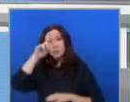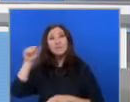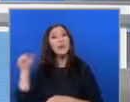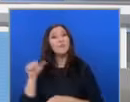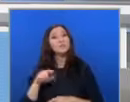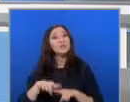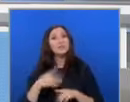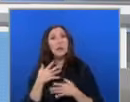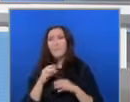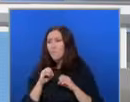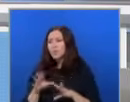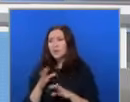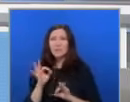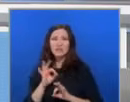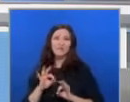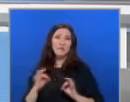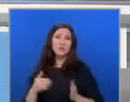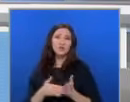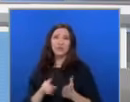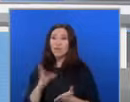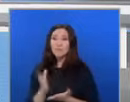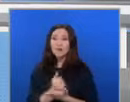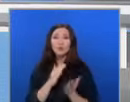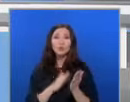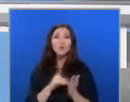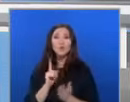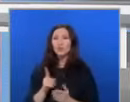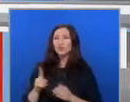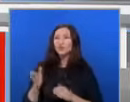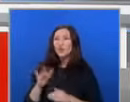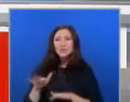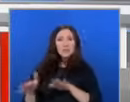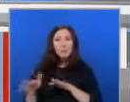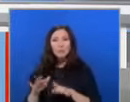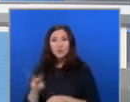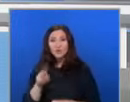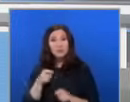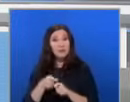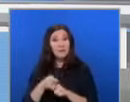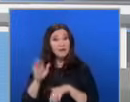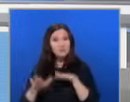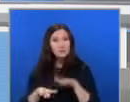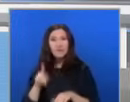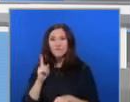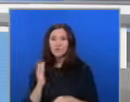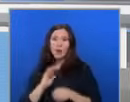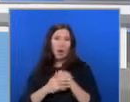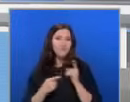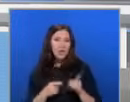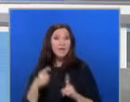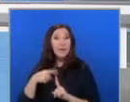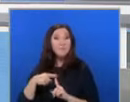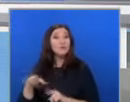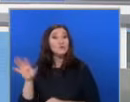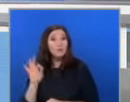без никаква мярка, тъй като не намери доказателства, от които дори да се предположи, че двамата са извършили престъпленията, в които са обвинени.